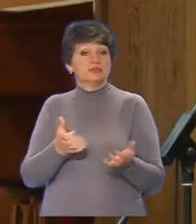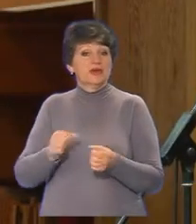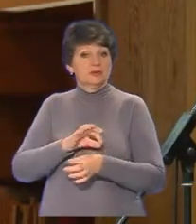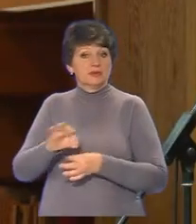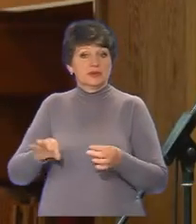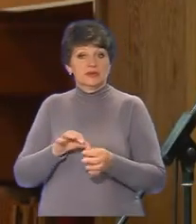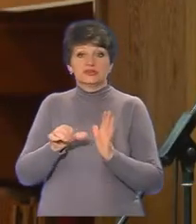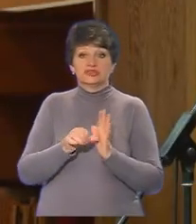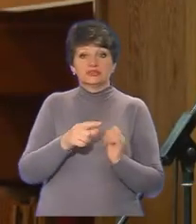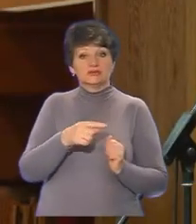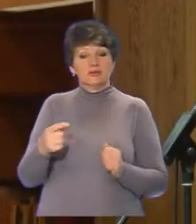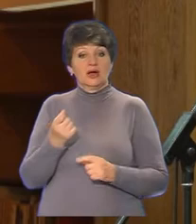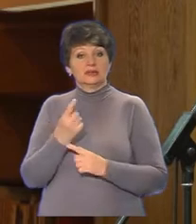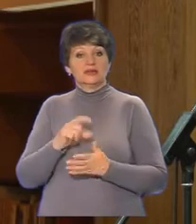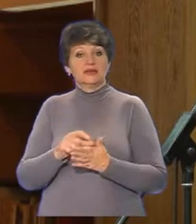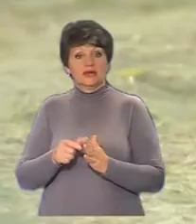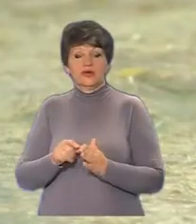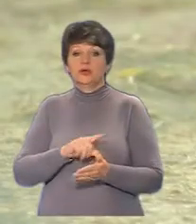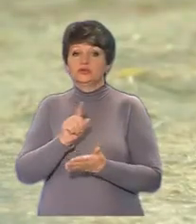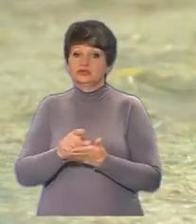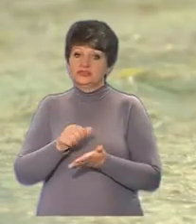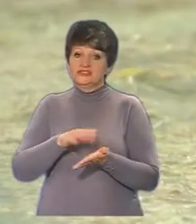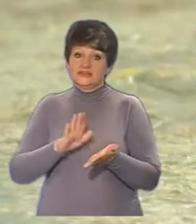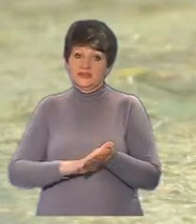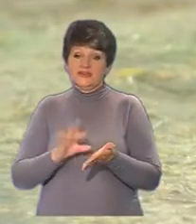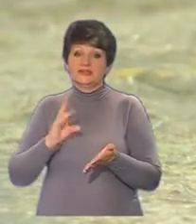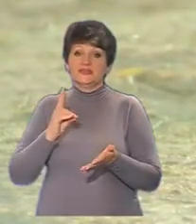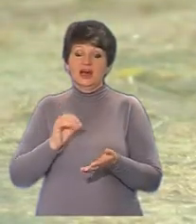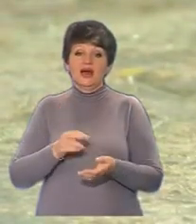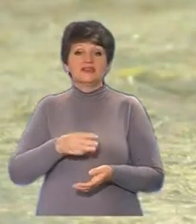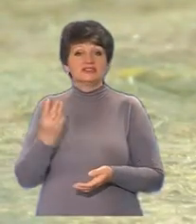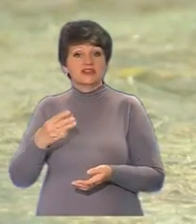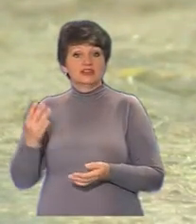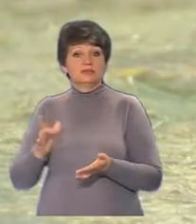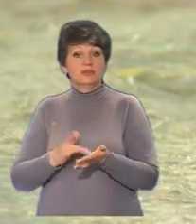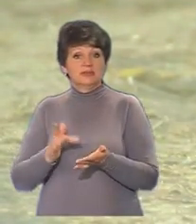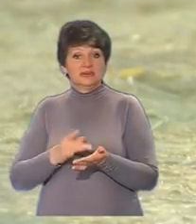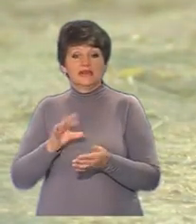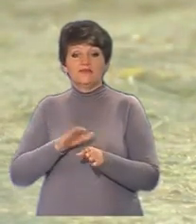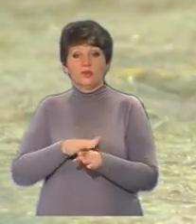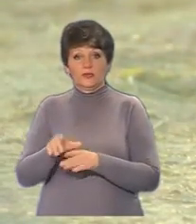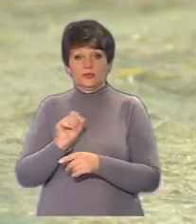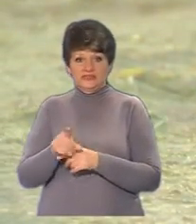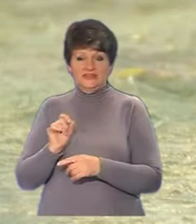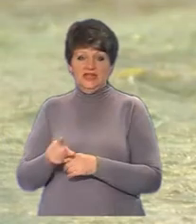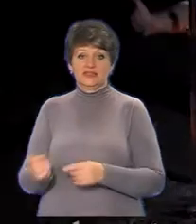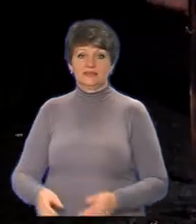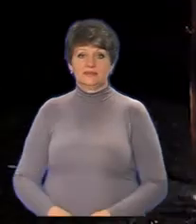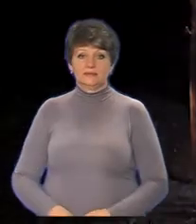брати учні 6-11 класів. Вони мають зареєструватися на сайті бібліотеки, читати історії та виконувати